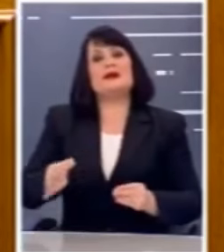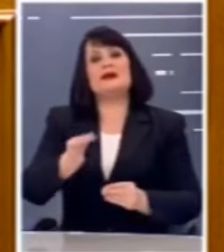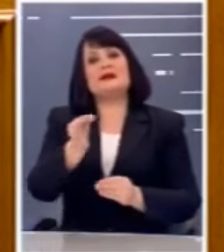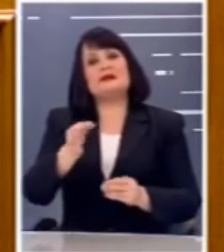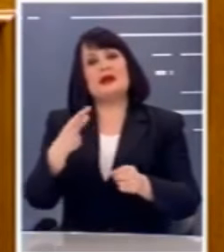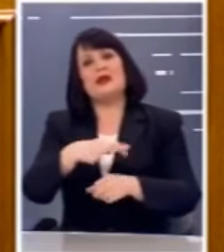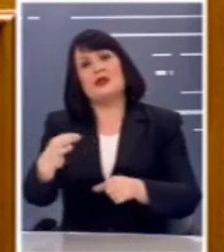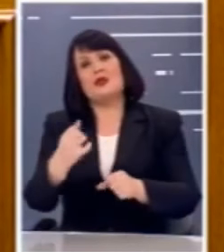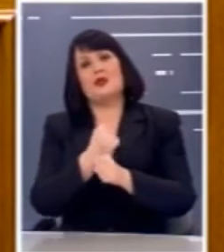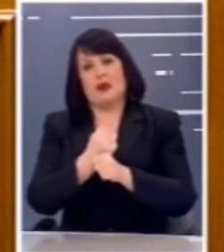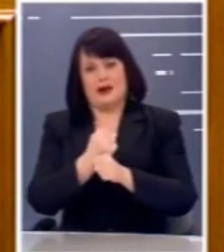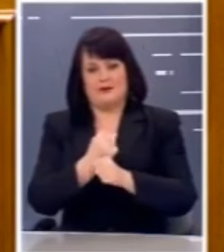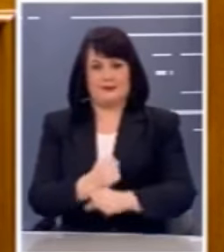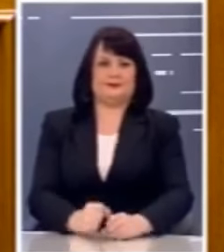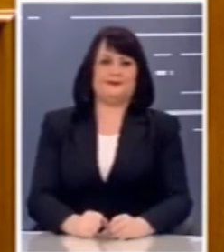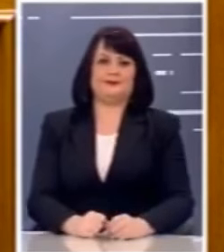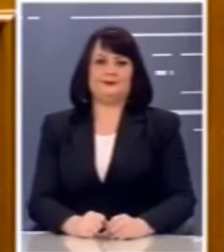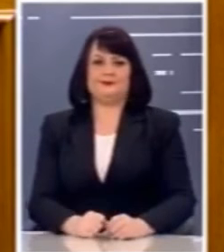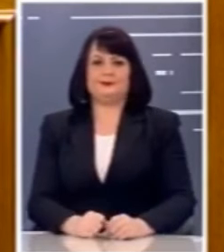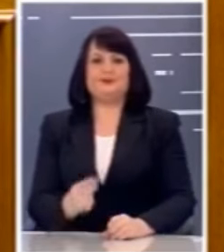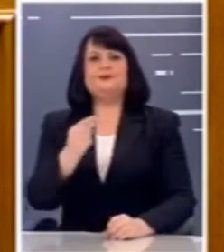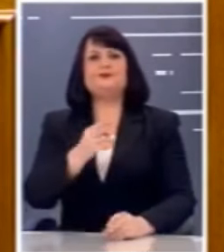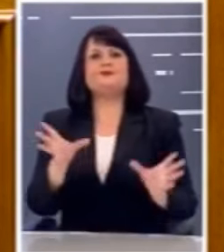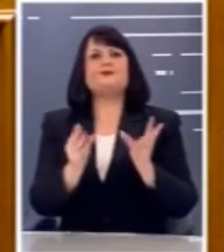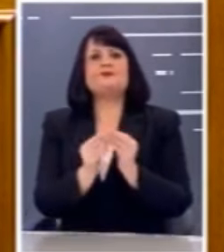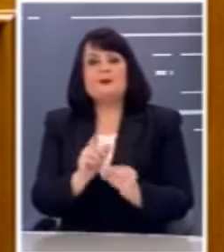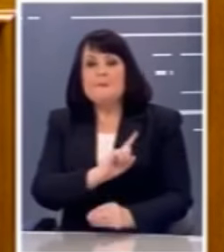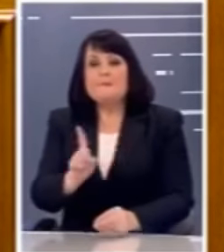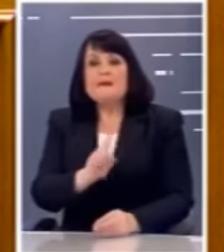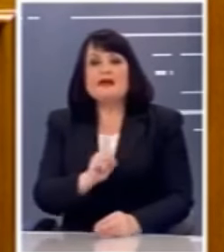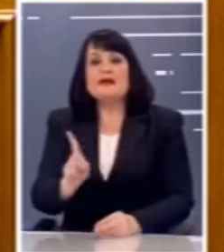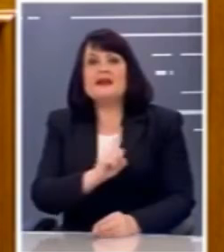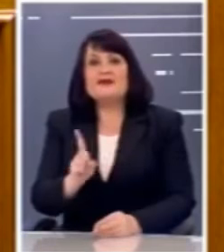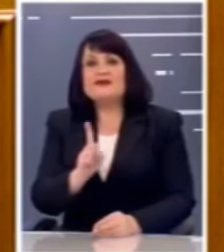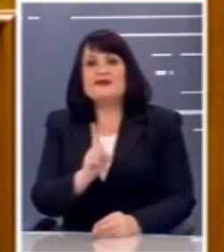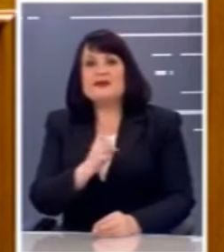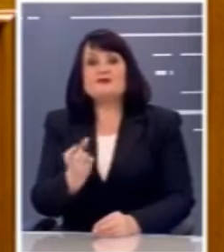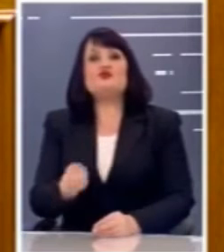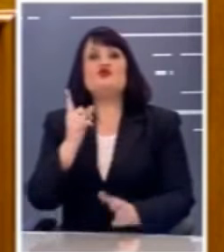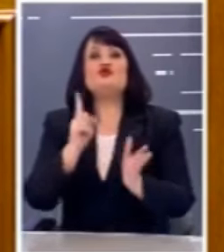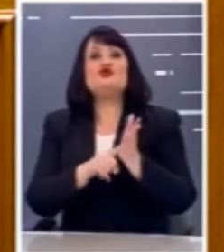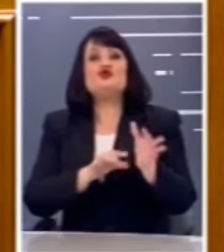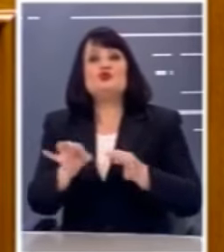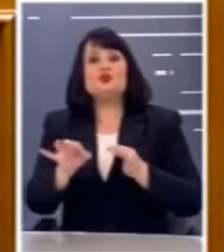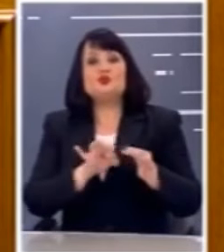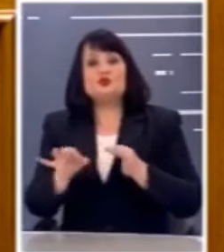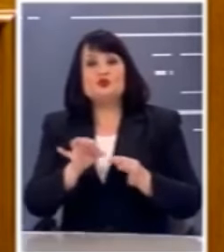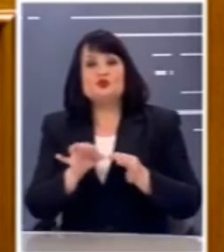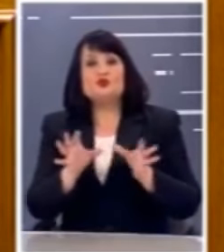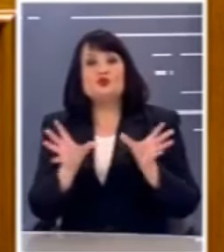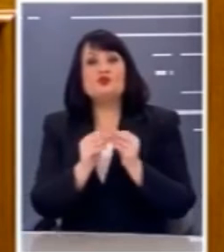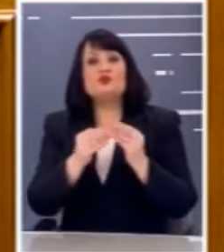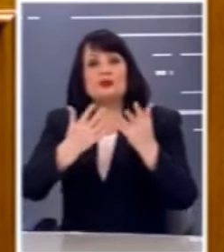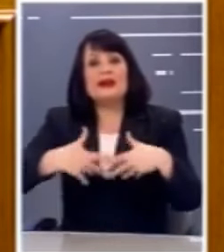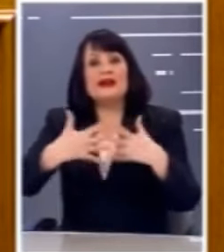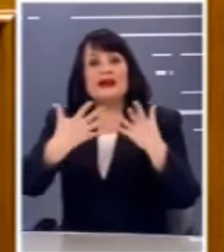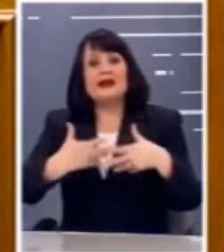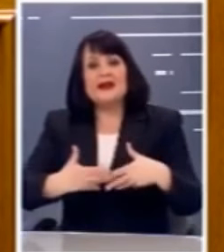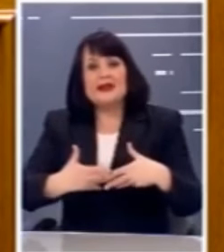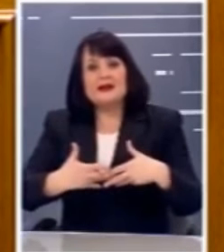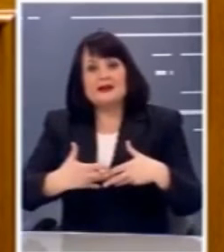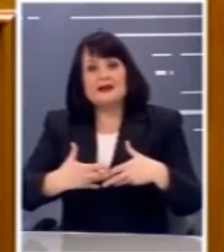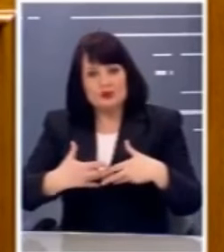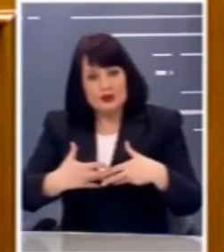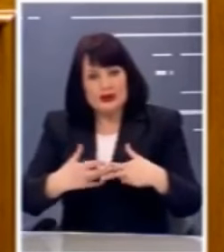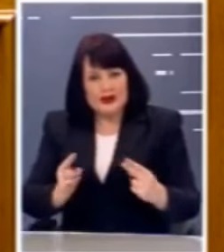της απασχόλησης. Στον τομέα των μεταφορών προωθούμε άμεσα το νέο νομοθετικό πλαίσιο για τη λειτουργία των υδατοδρομείων στα